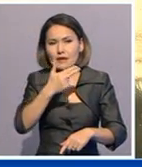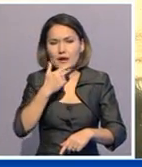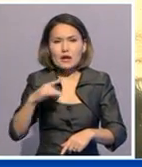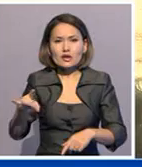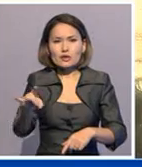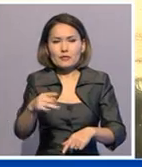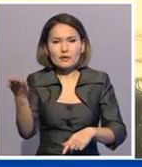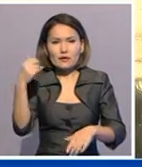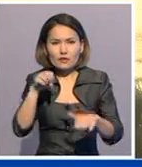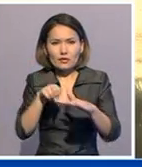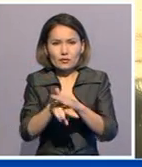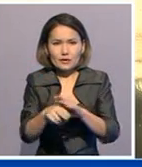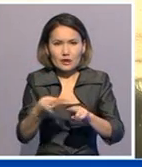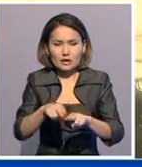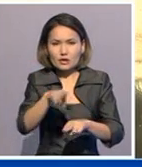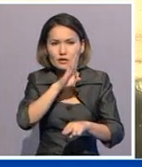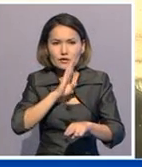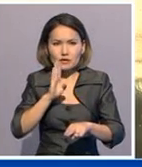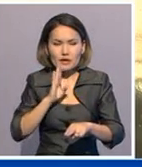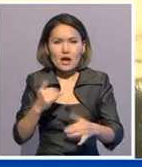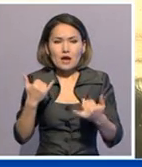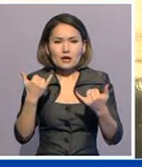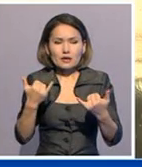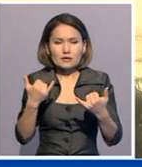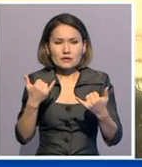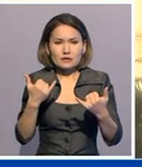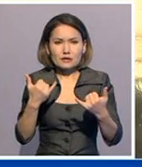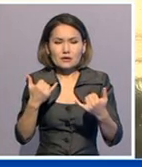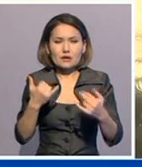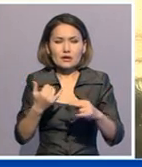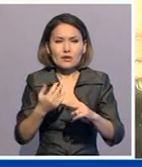серіктесі болып табылады. Осы орайда біз аталған мәселеге